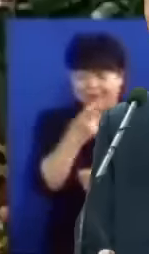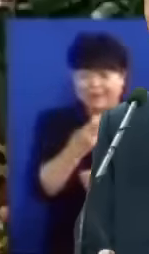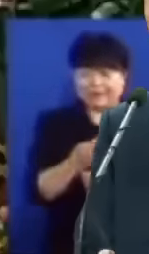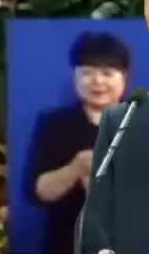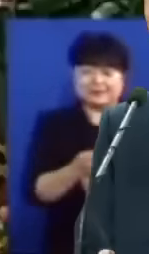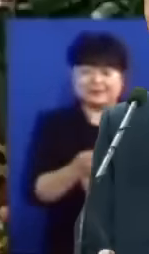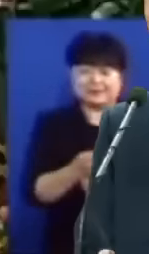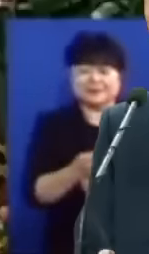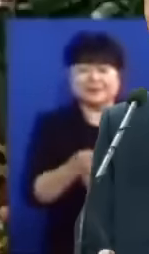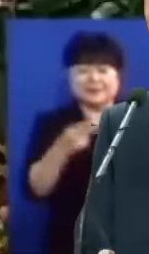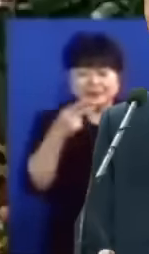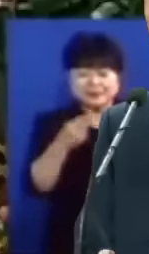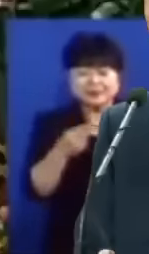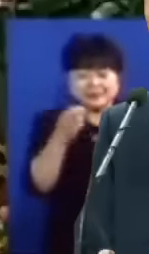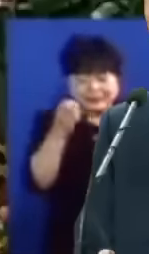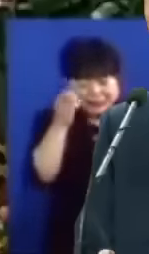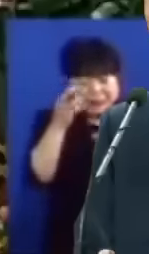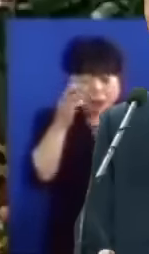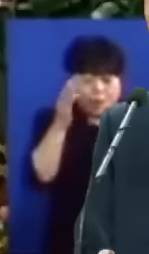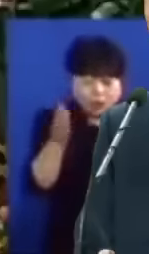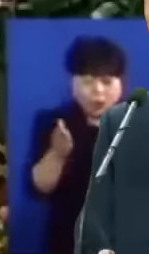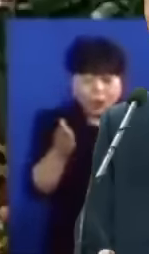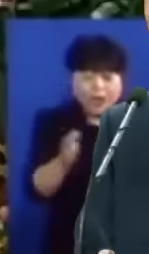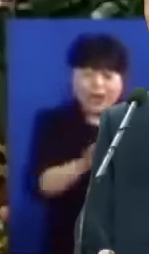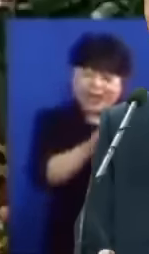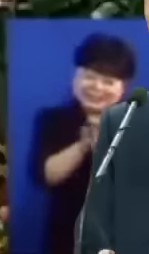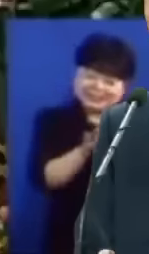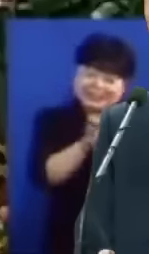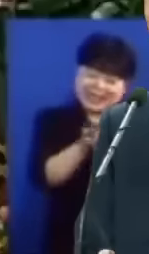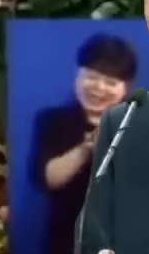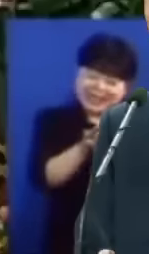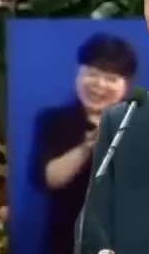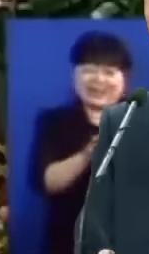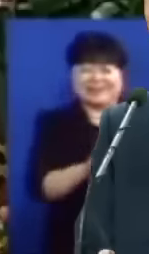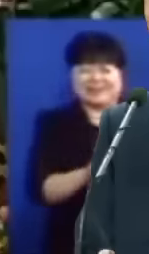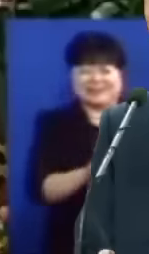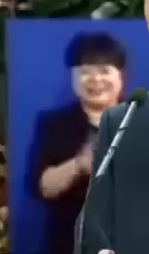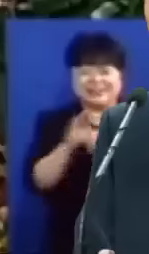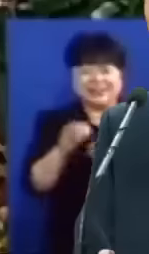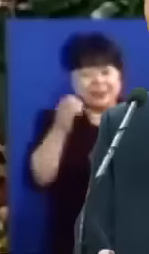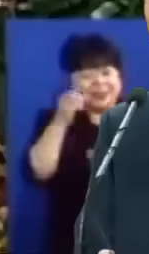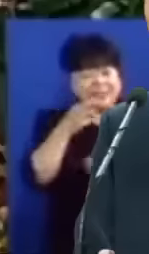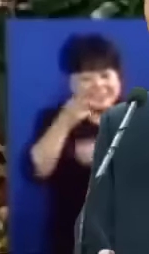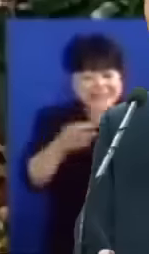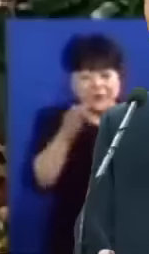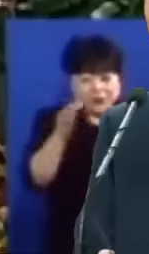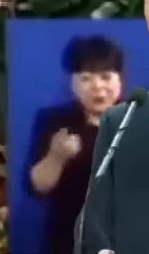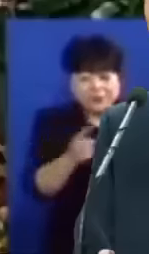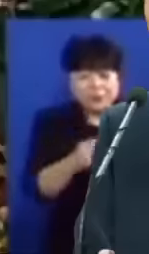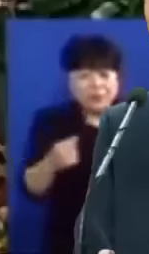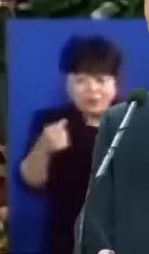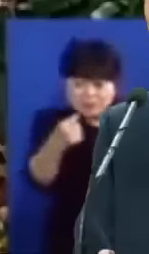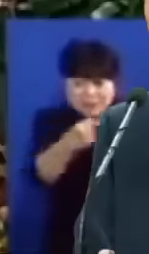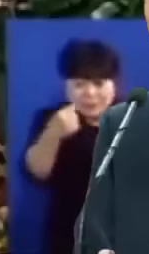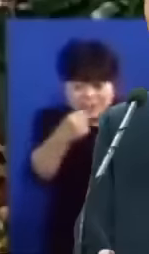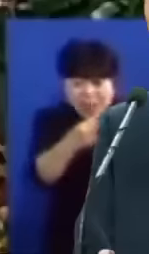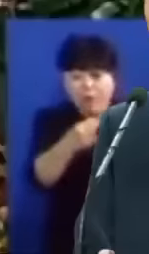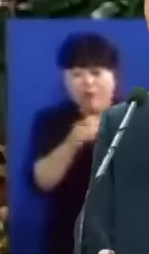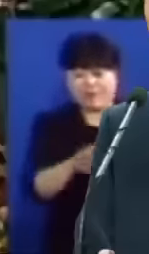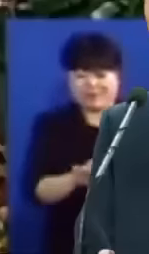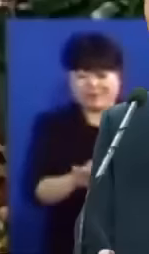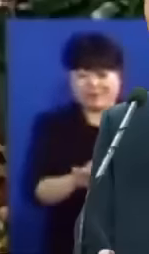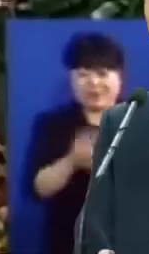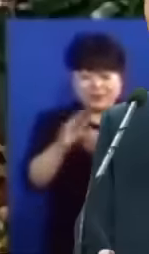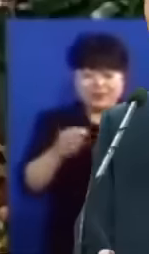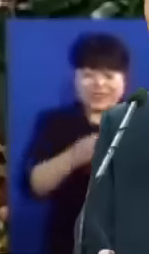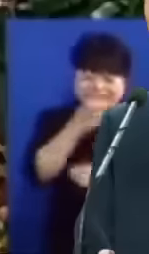살펴보고 그 다음 3개월은 사랑한다는 것입니다. 그 다음 3년은 서로 싸우다가 볼일 다 보고